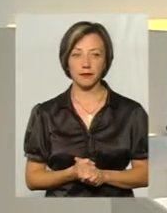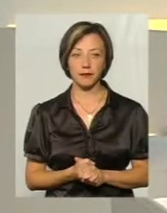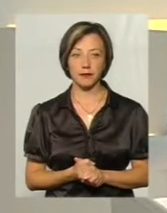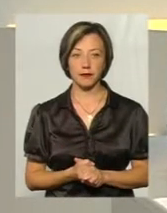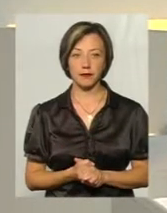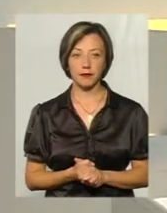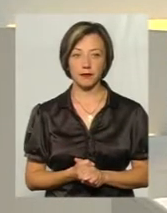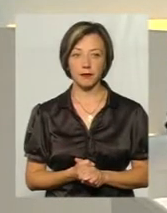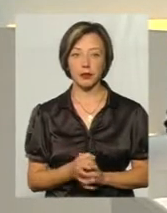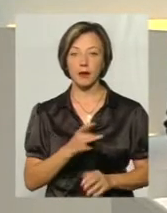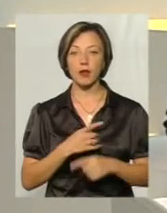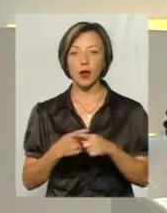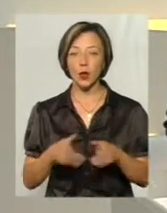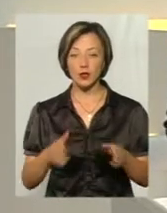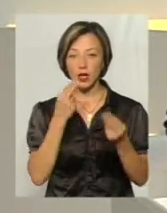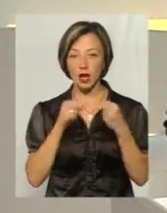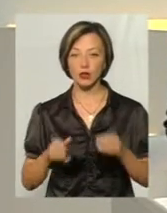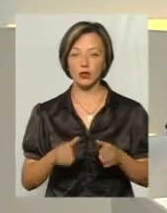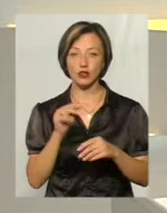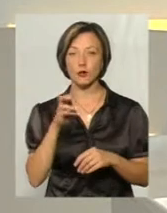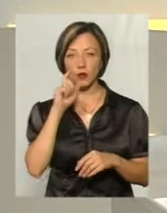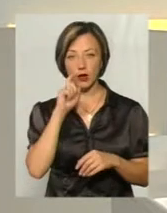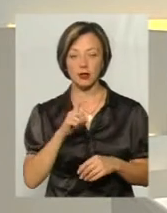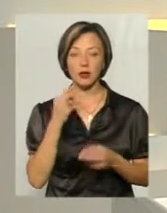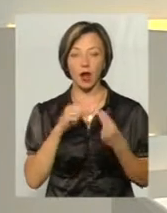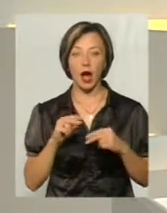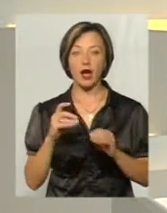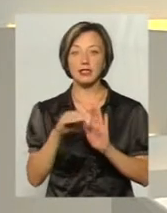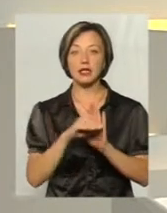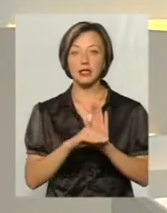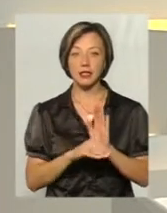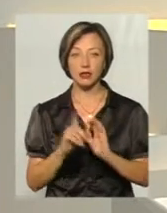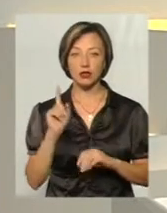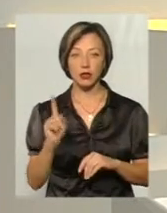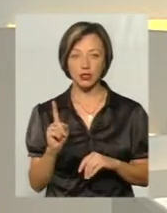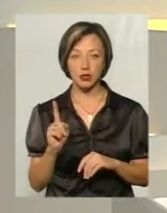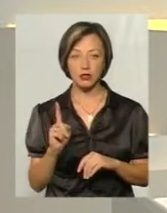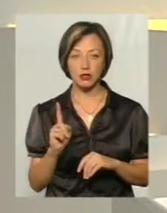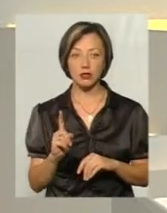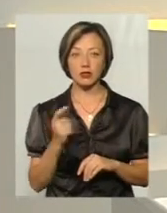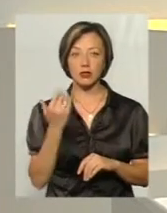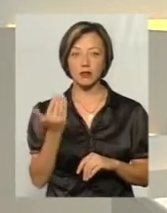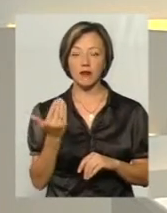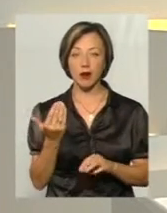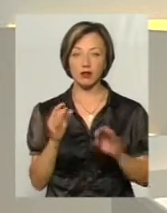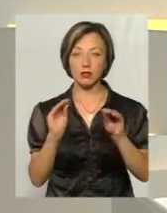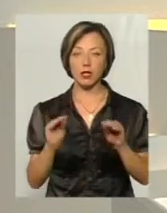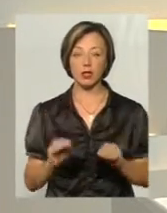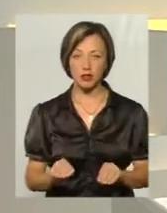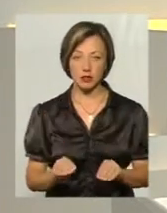В Білорусі кращі дороги, ніж в Україні? Краща. А за статистикою, до речі, за вашою статистикою,